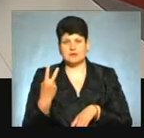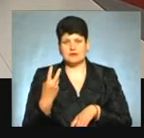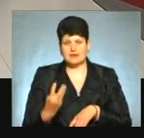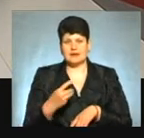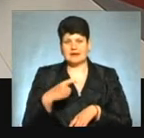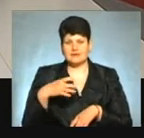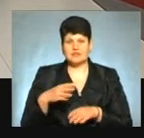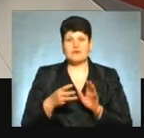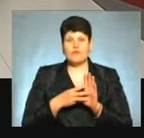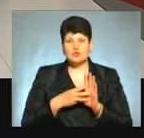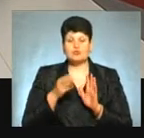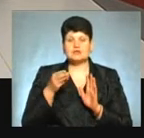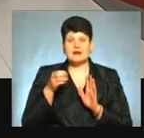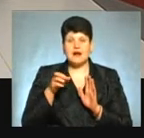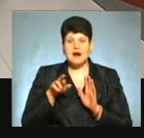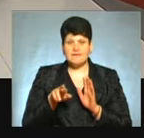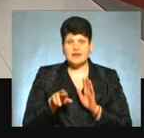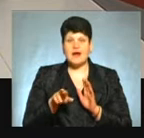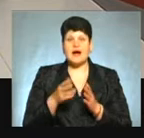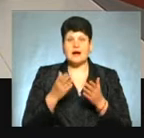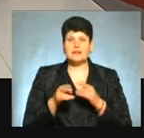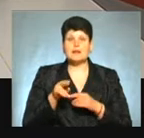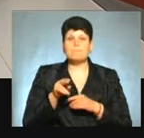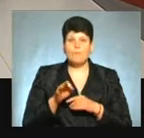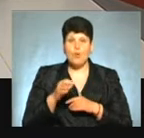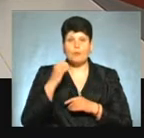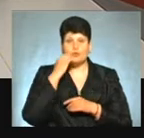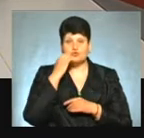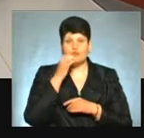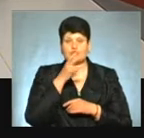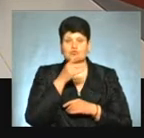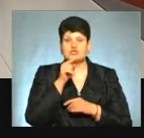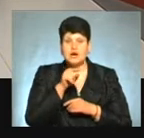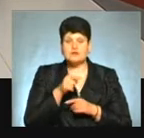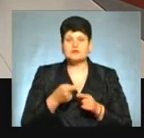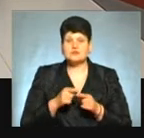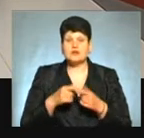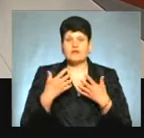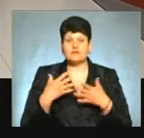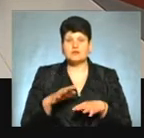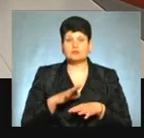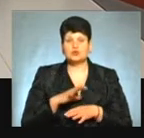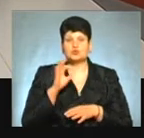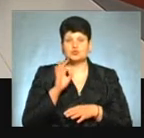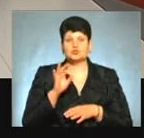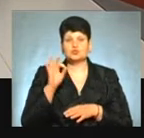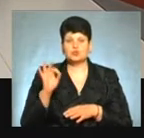Знову ж таки, 8 травня. Але по московському часу, по московському часу, це було відповідно